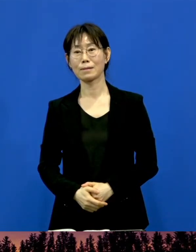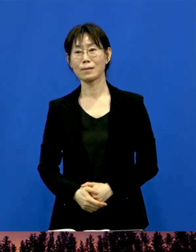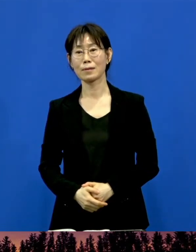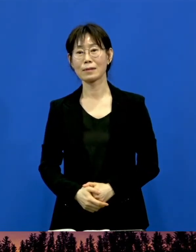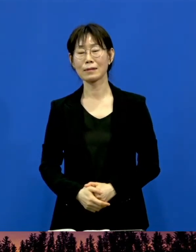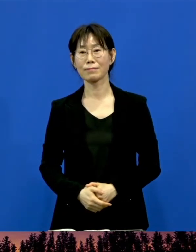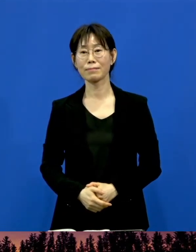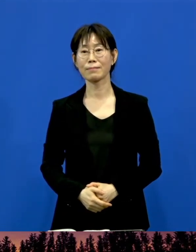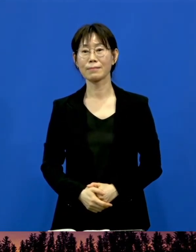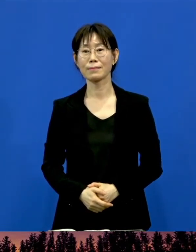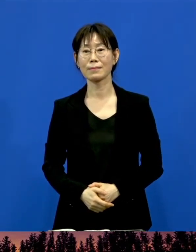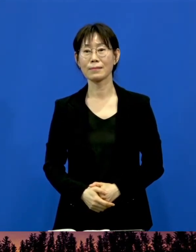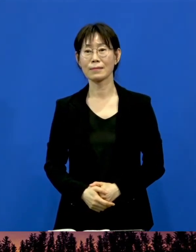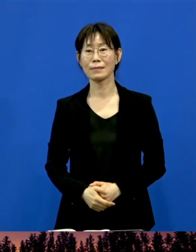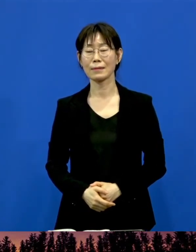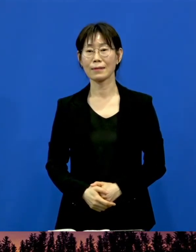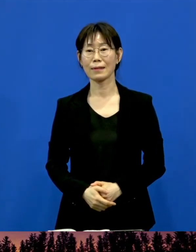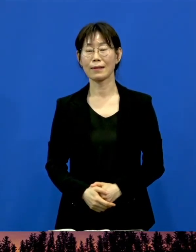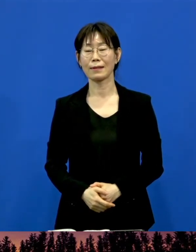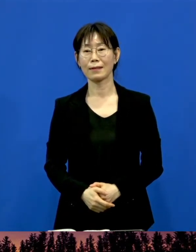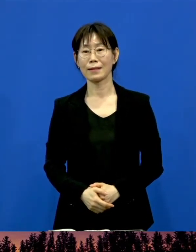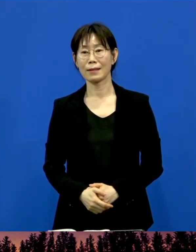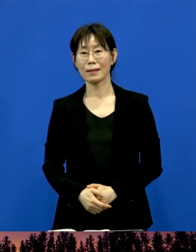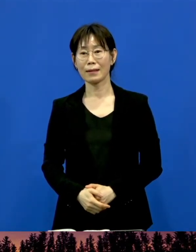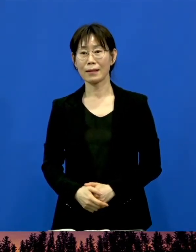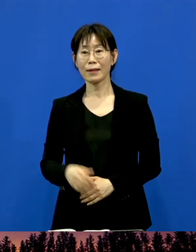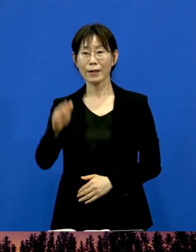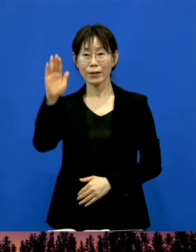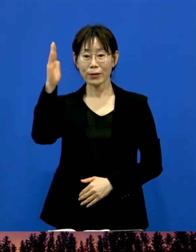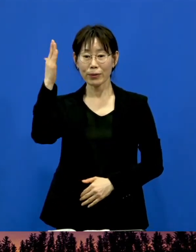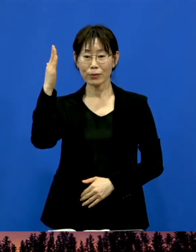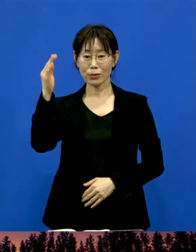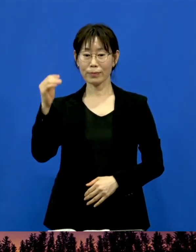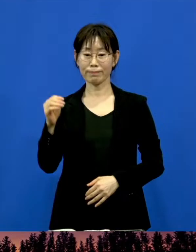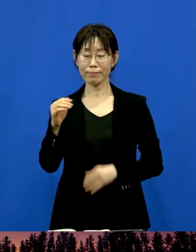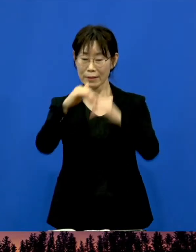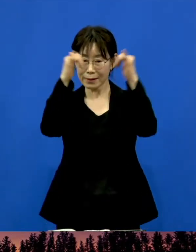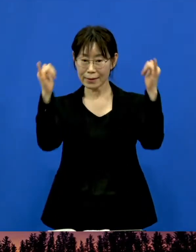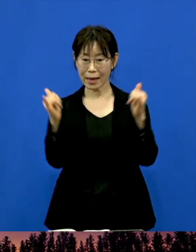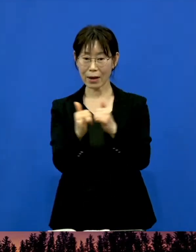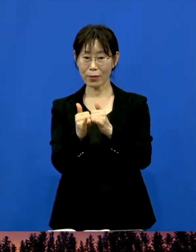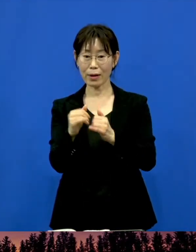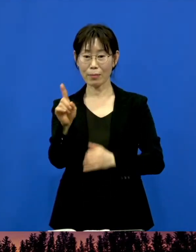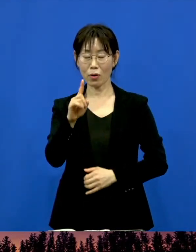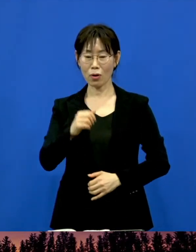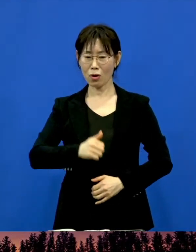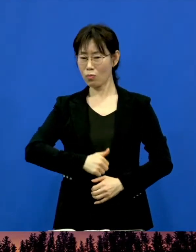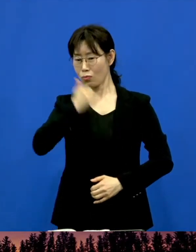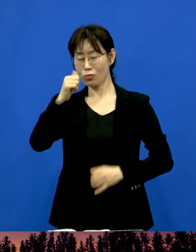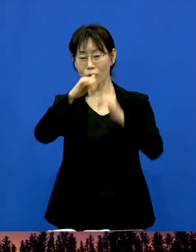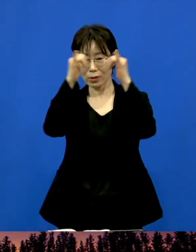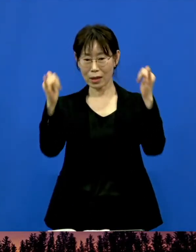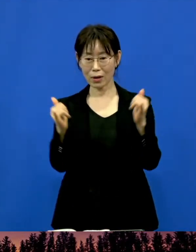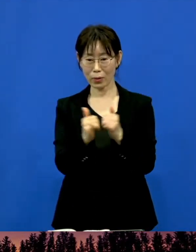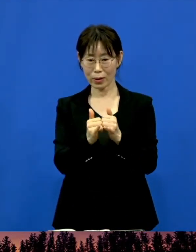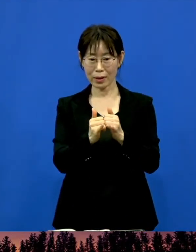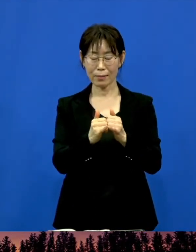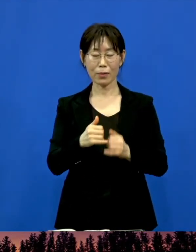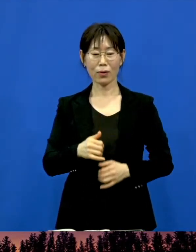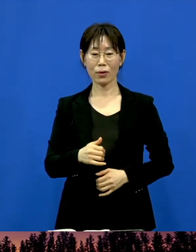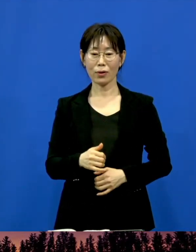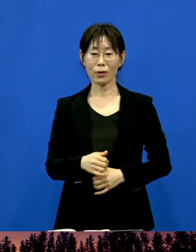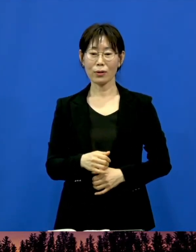삶이 무거워지는 거예요, 갈수록. 요즘 여러분 분노사회라고 그래요. 분노사회. 이게 다 연결되어 있습니다. 피로사회,